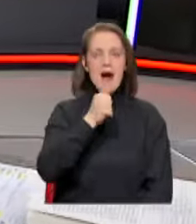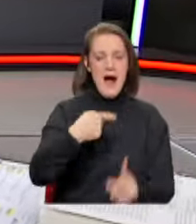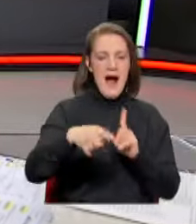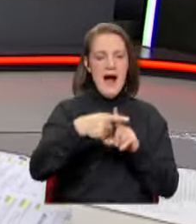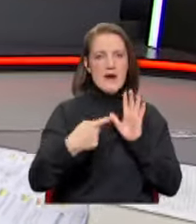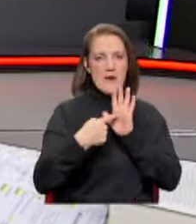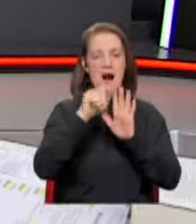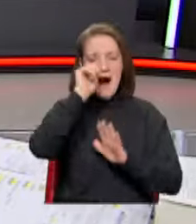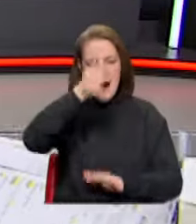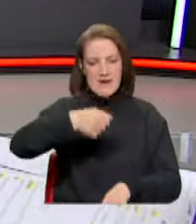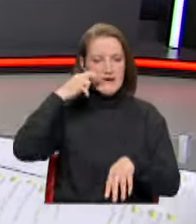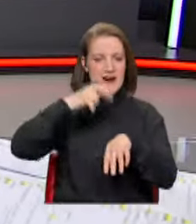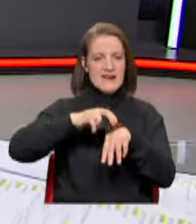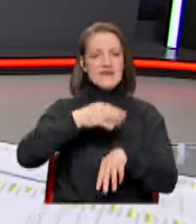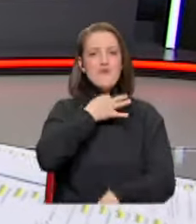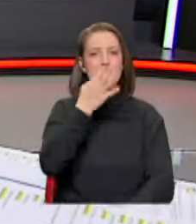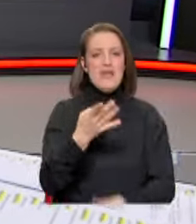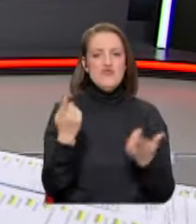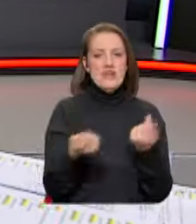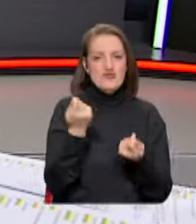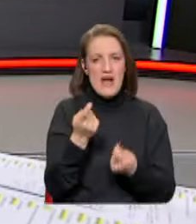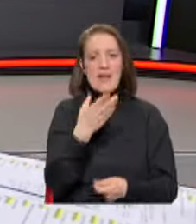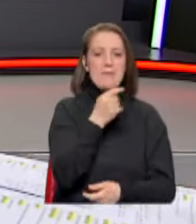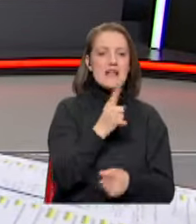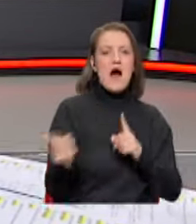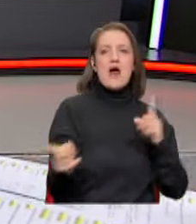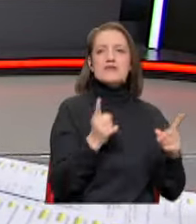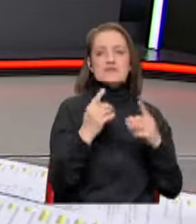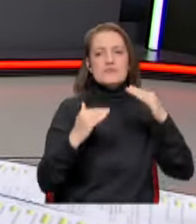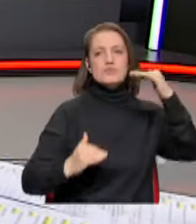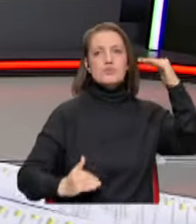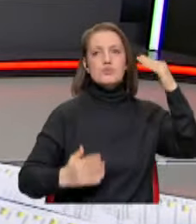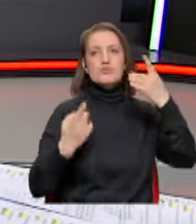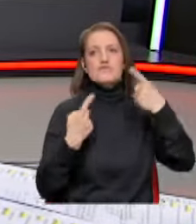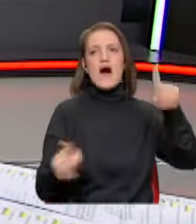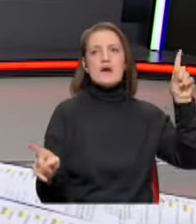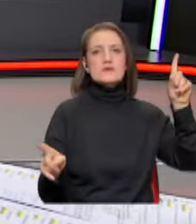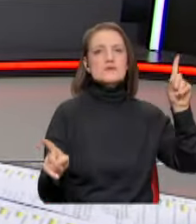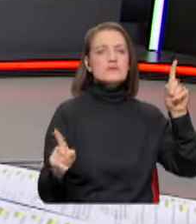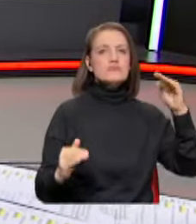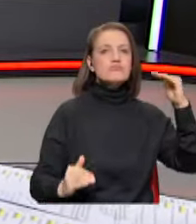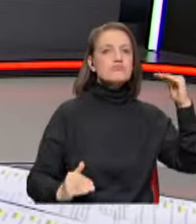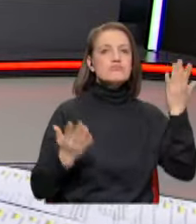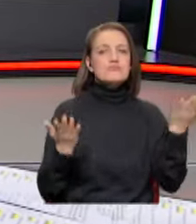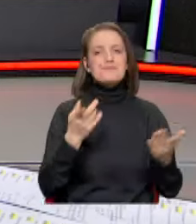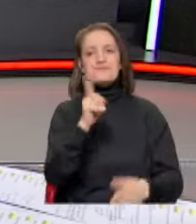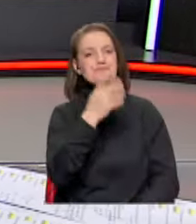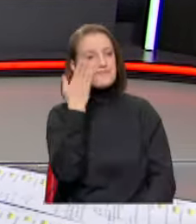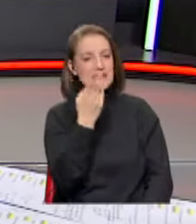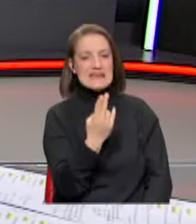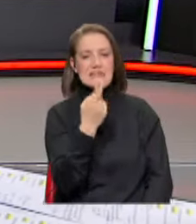göstergeyi her gün hatırlatın lütfen çalışanla emekli arasında uçurum oluştu diyor bir izleyicimiz bir başka izleyicimiz